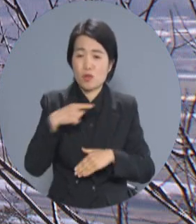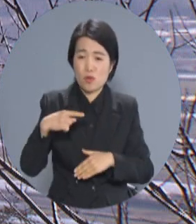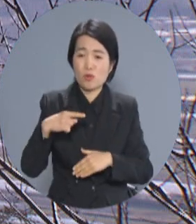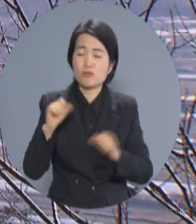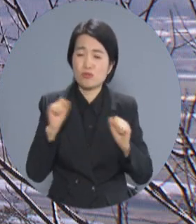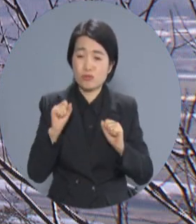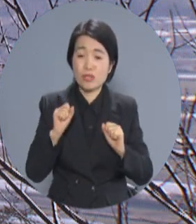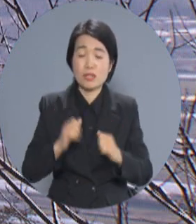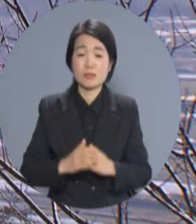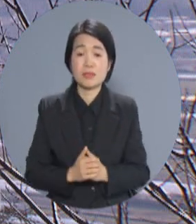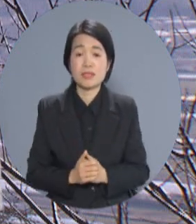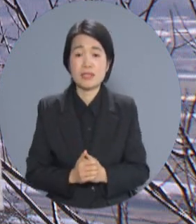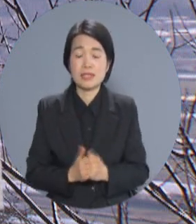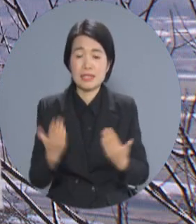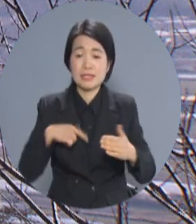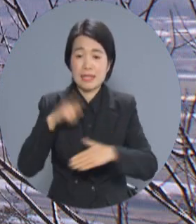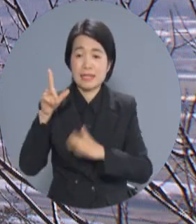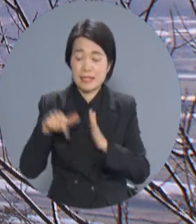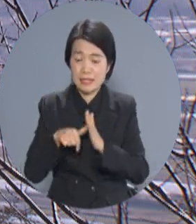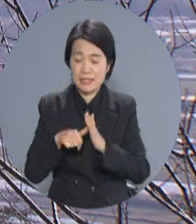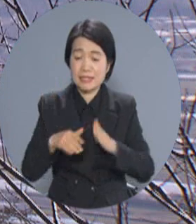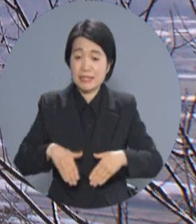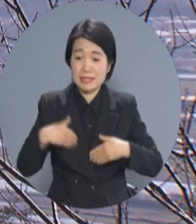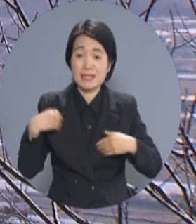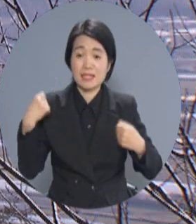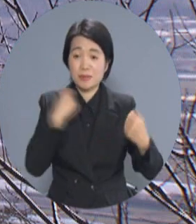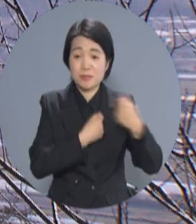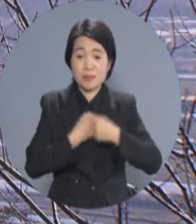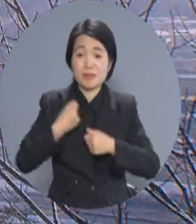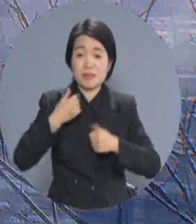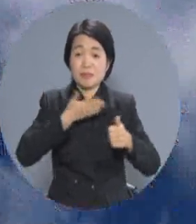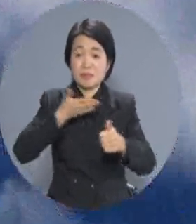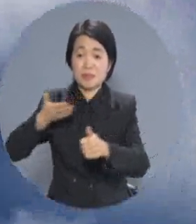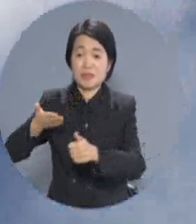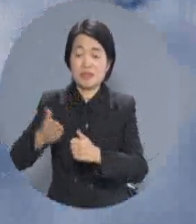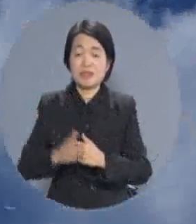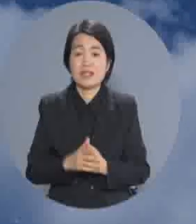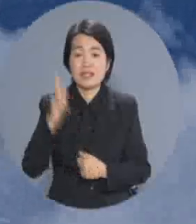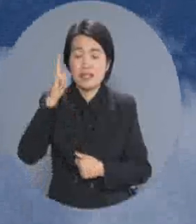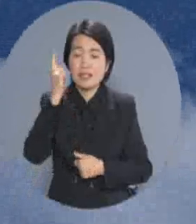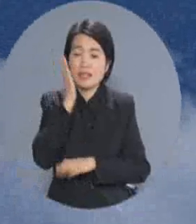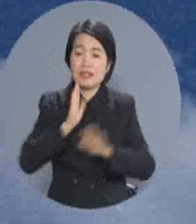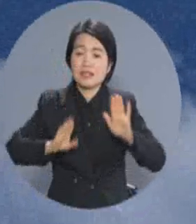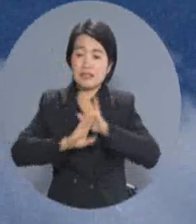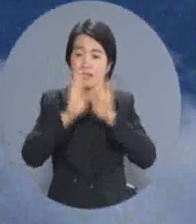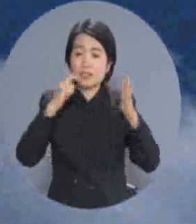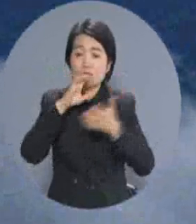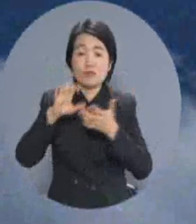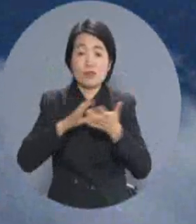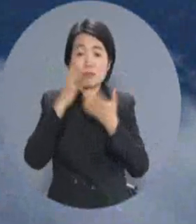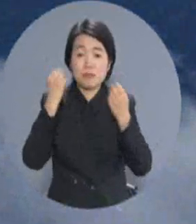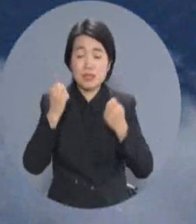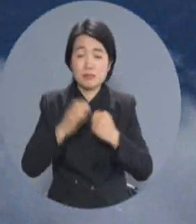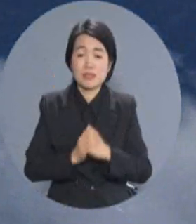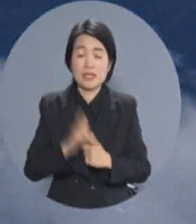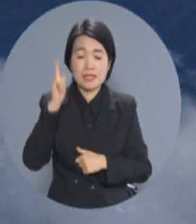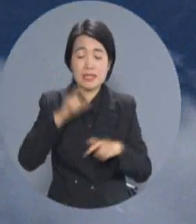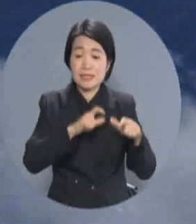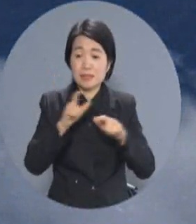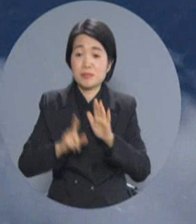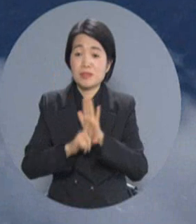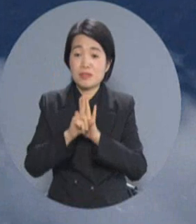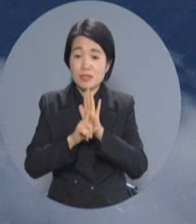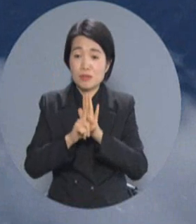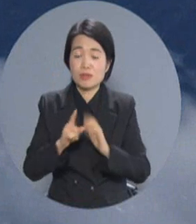영하권으로 출발합니다 출근길 추위 대비 잘 하셔야겠습니다 내일 하늘에는 구름 많겠습니다 자세한 내일